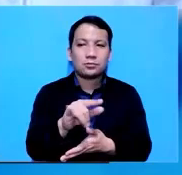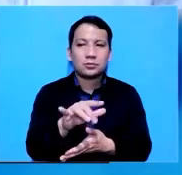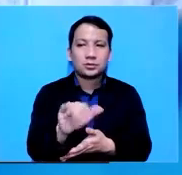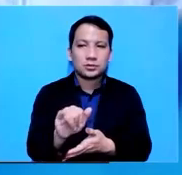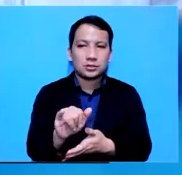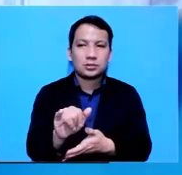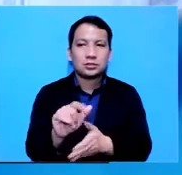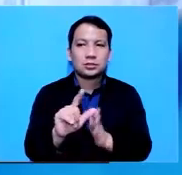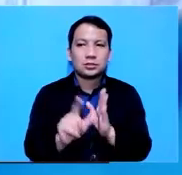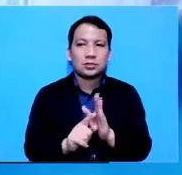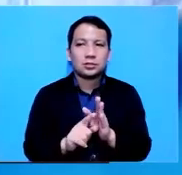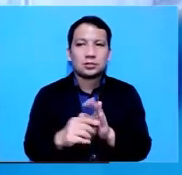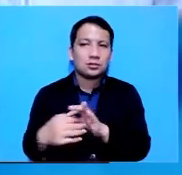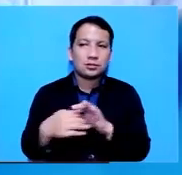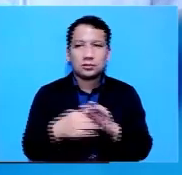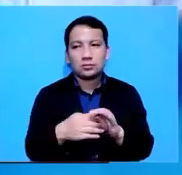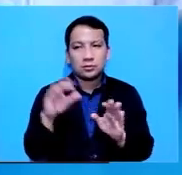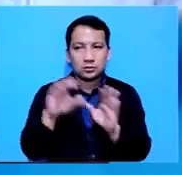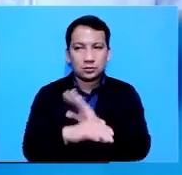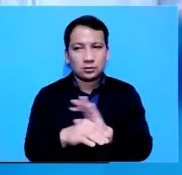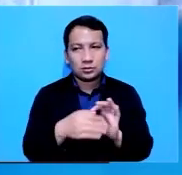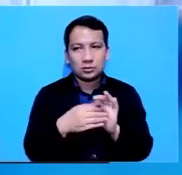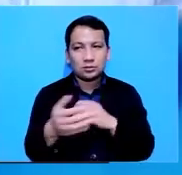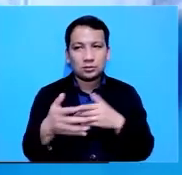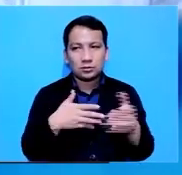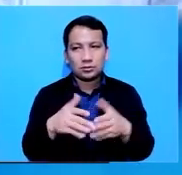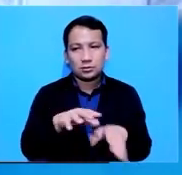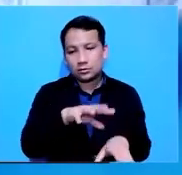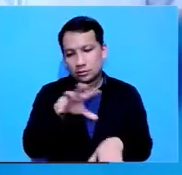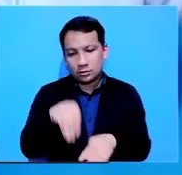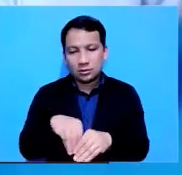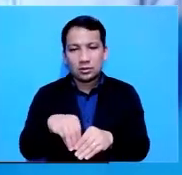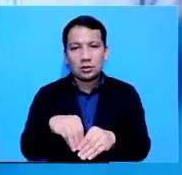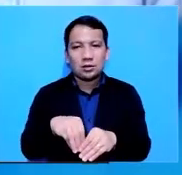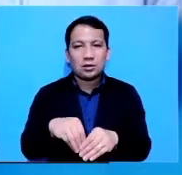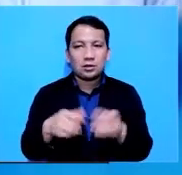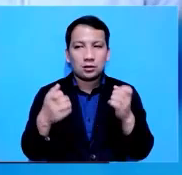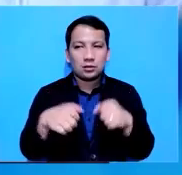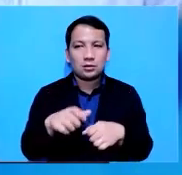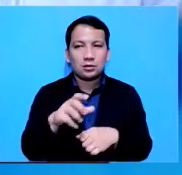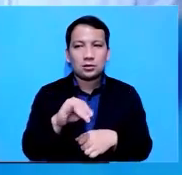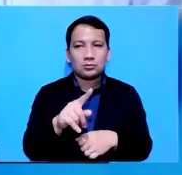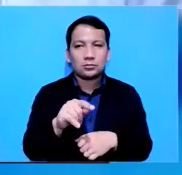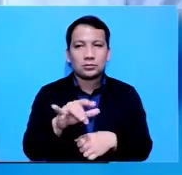which would cover crimes that were committed prior to the effectivity of the amnesty law.